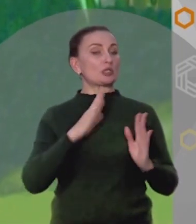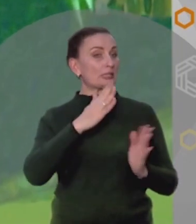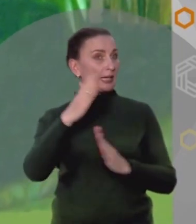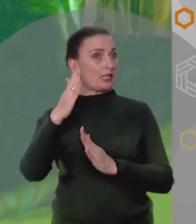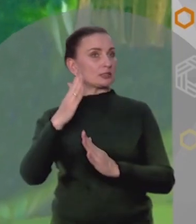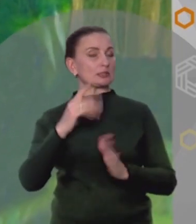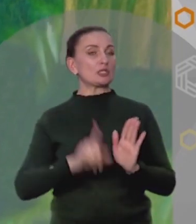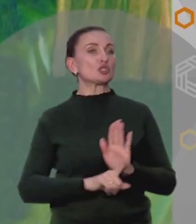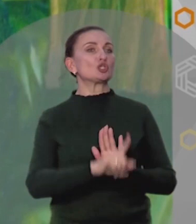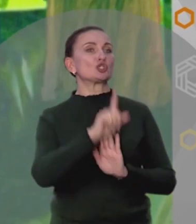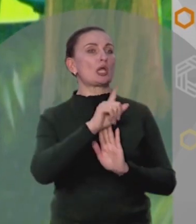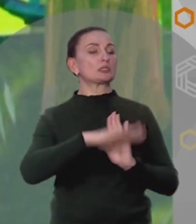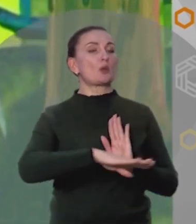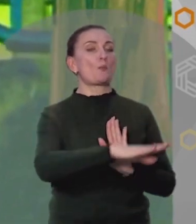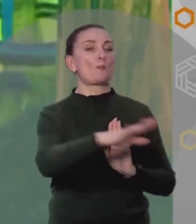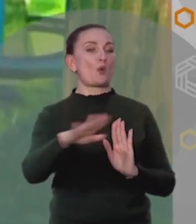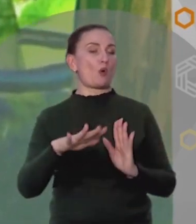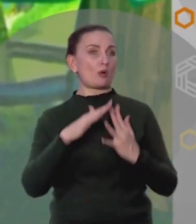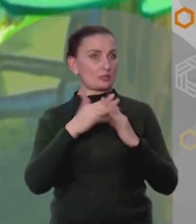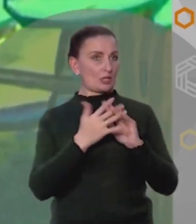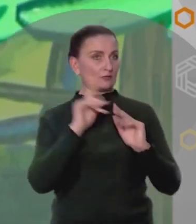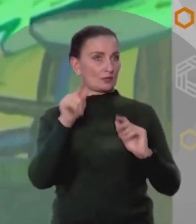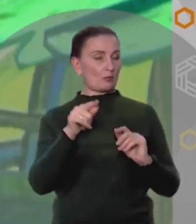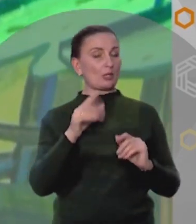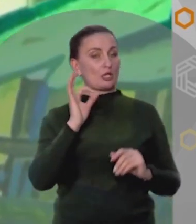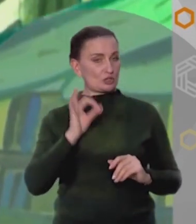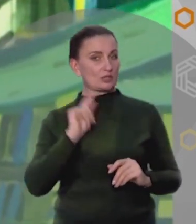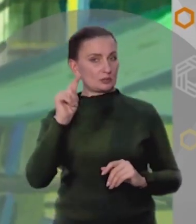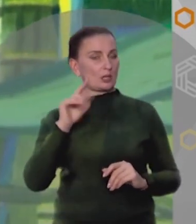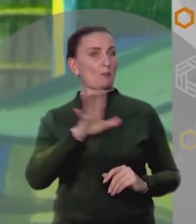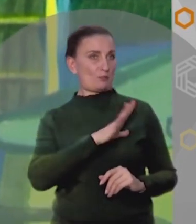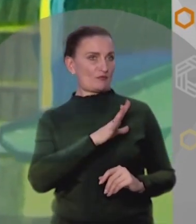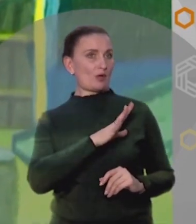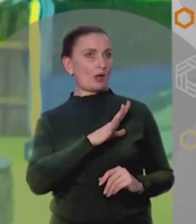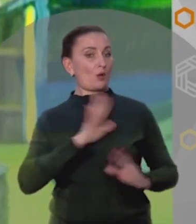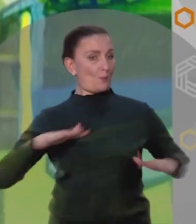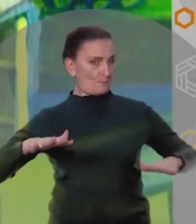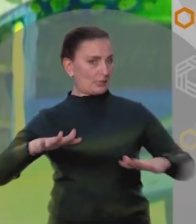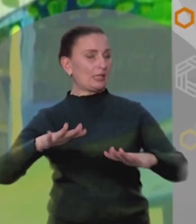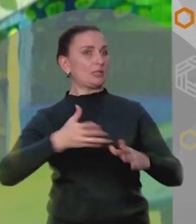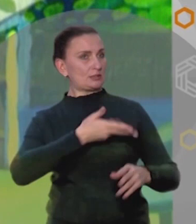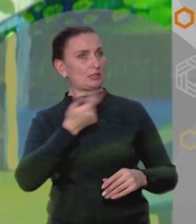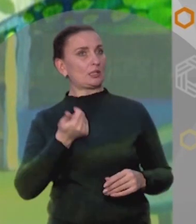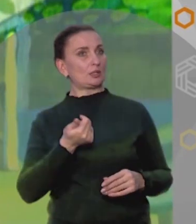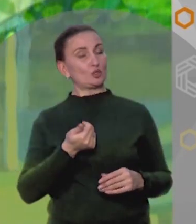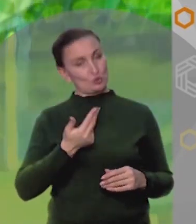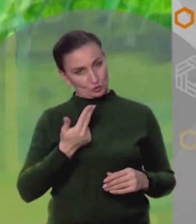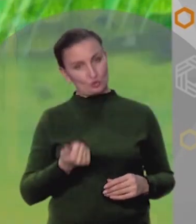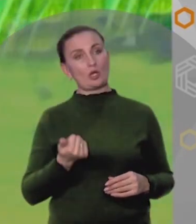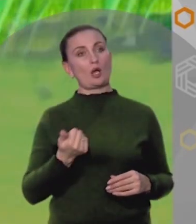Там, где кончается лес и начинается поле, стоит деревня. Я там частенько бываю.